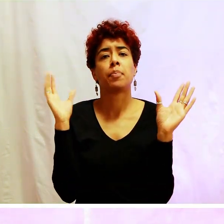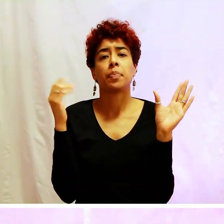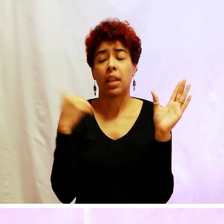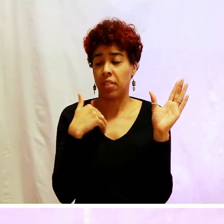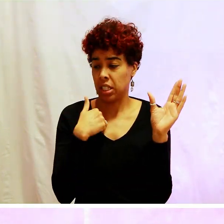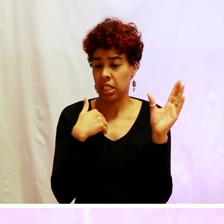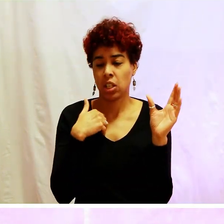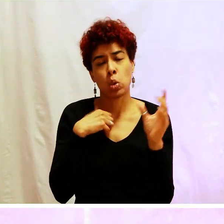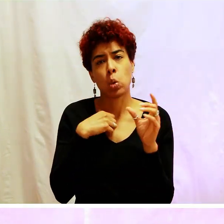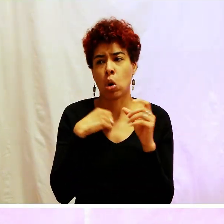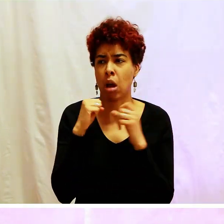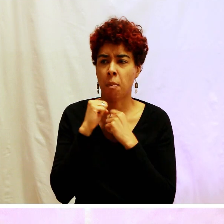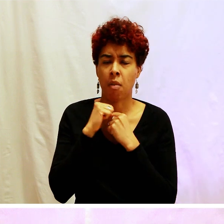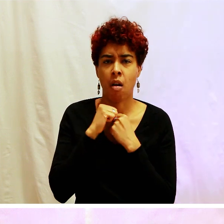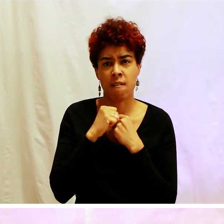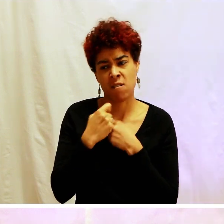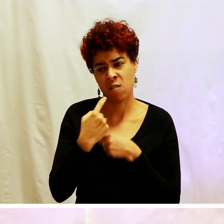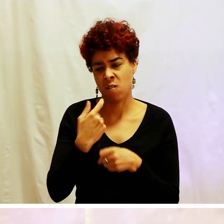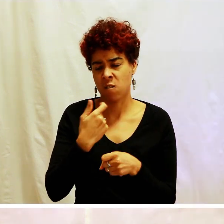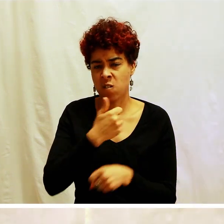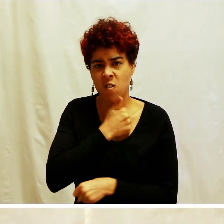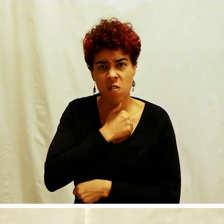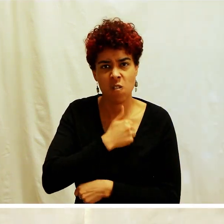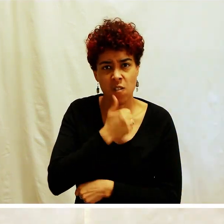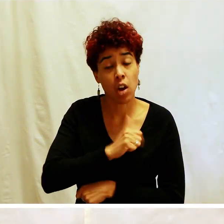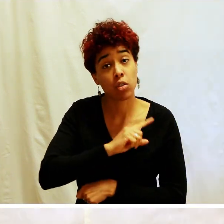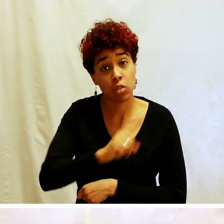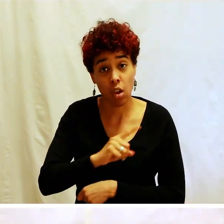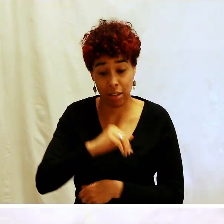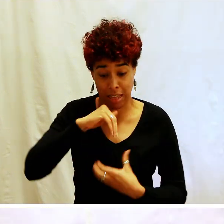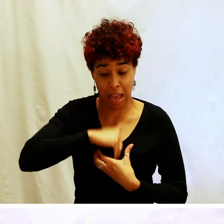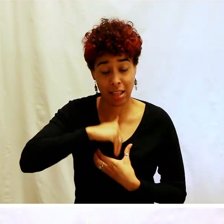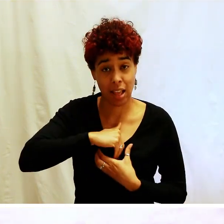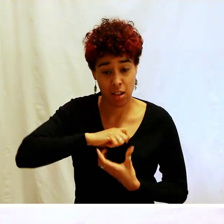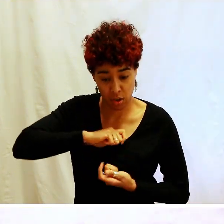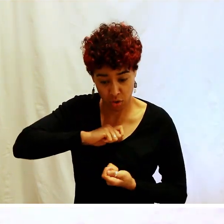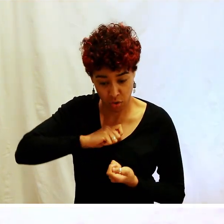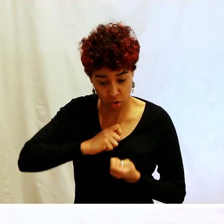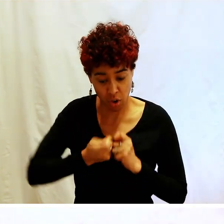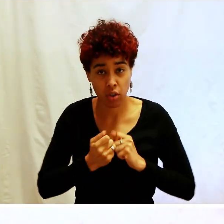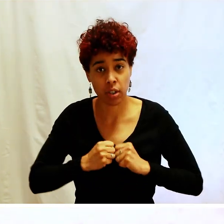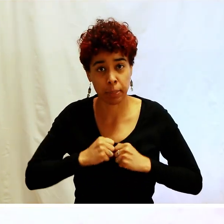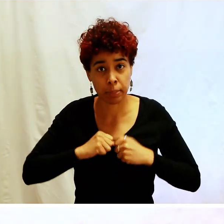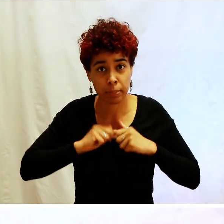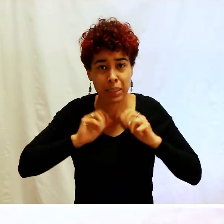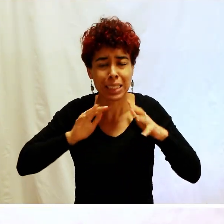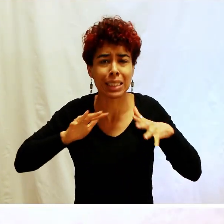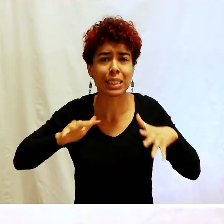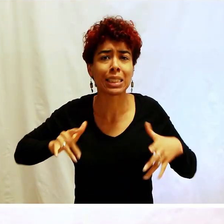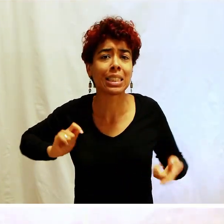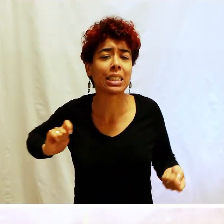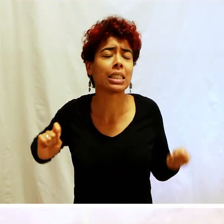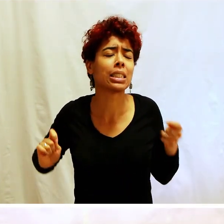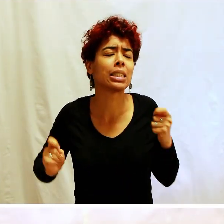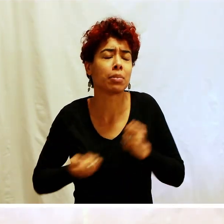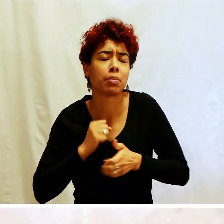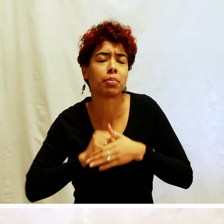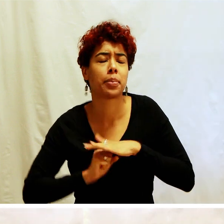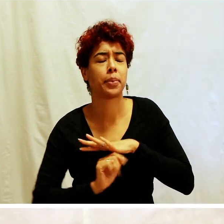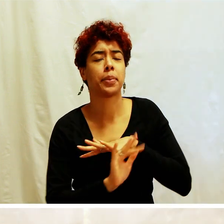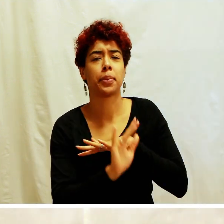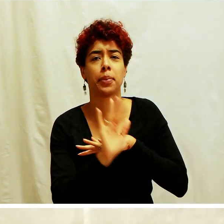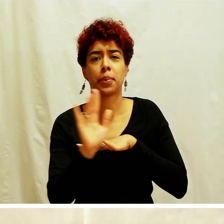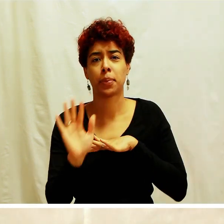on se contraint. Comme je disais, c'est une action de l'intérieur qui vient nous changer, transformer notre mentalité et refléter